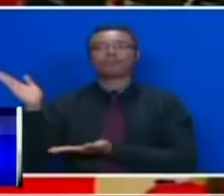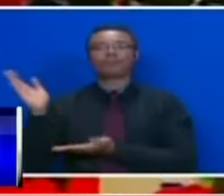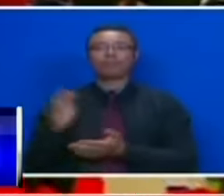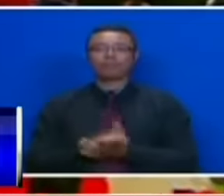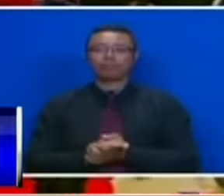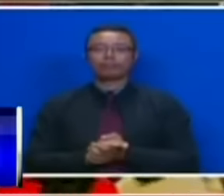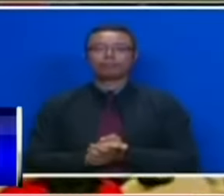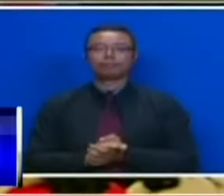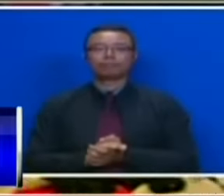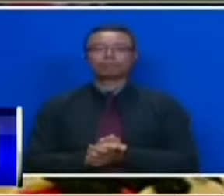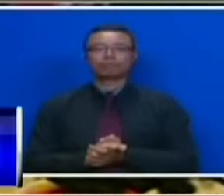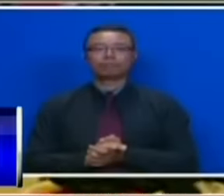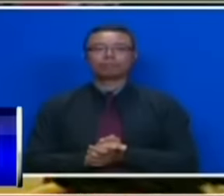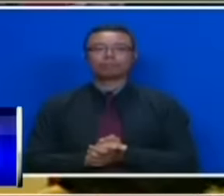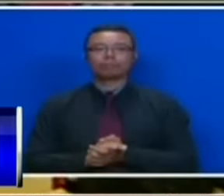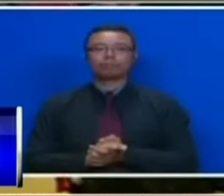silakan.